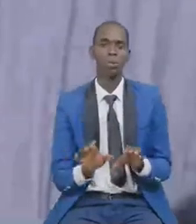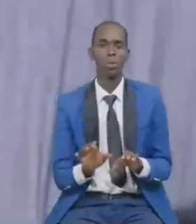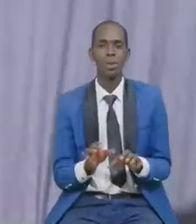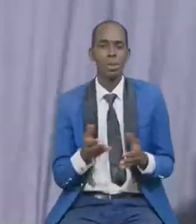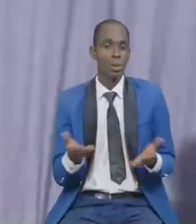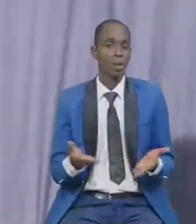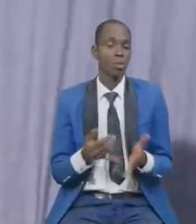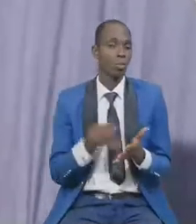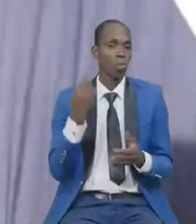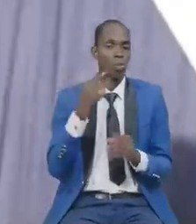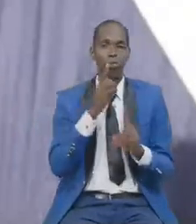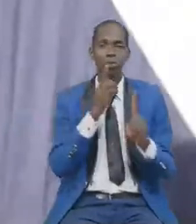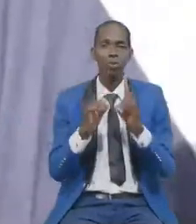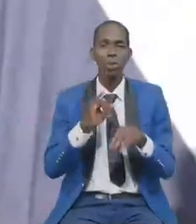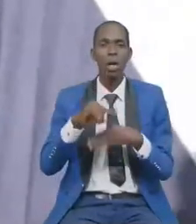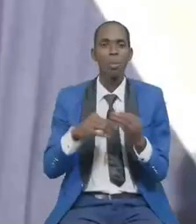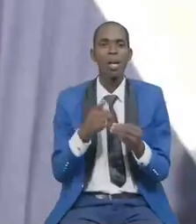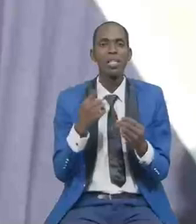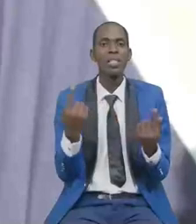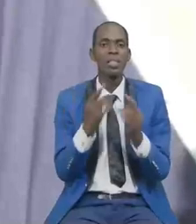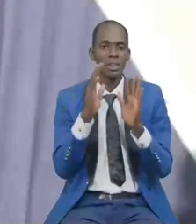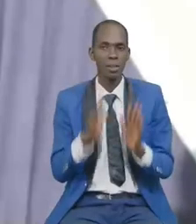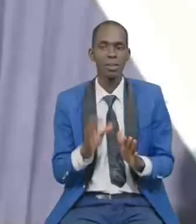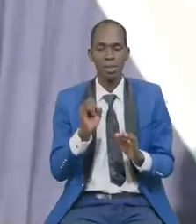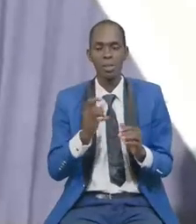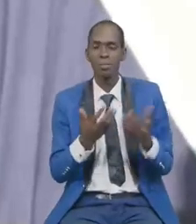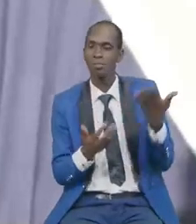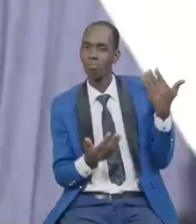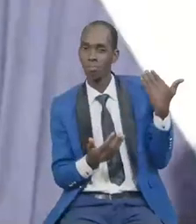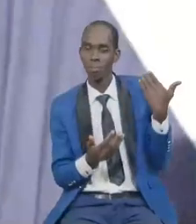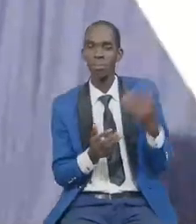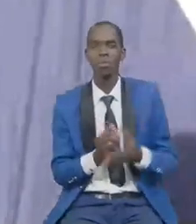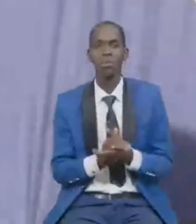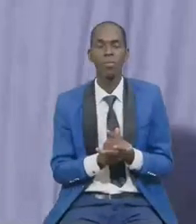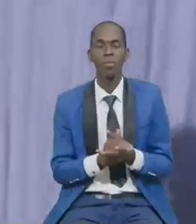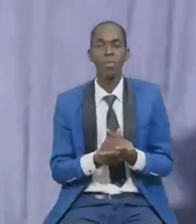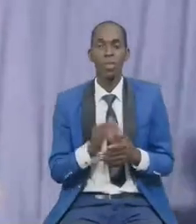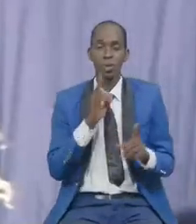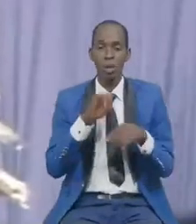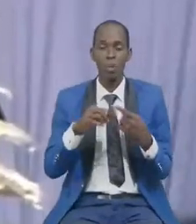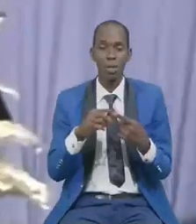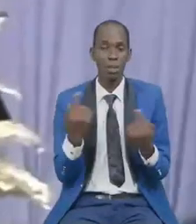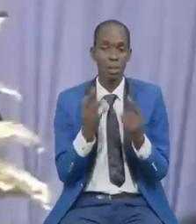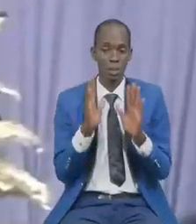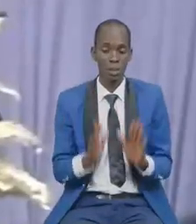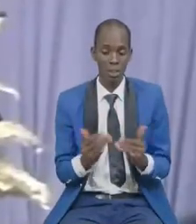premièrement, des pécheurs à l'époque. Deuxièmement, des pécheurs de